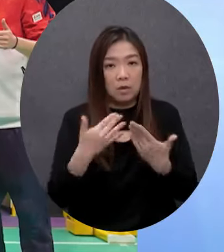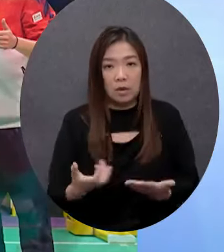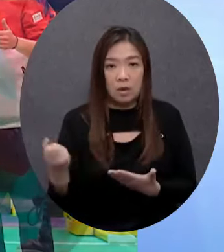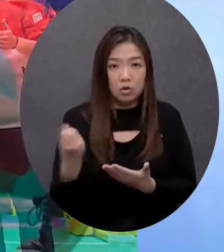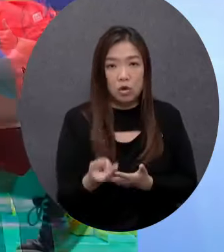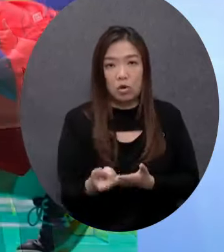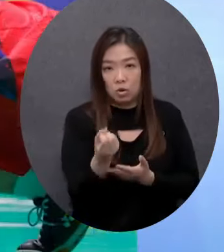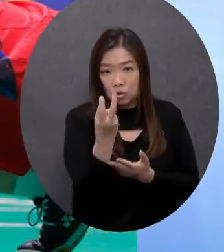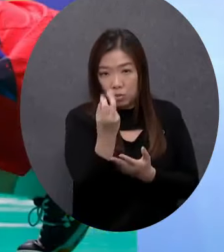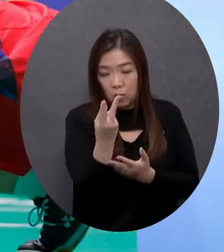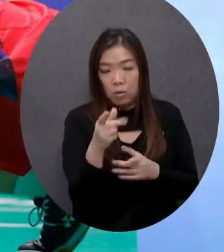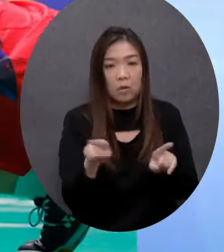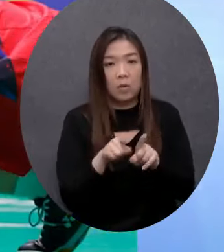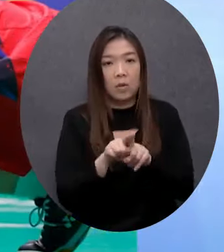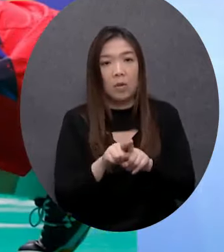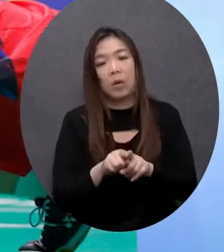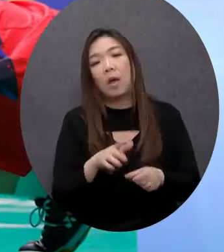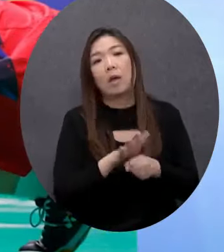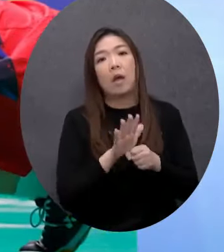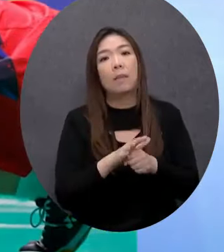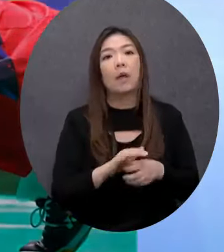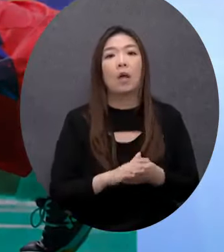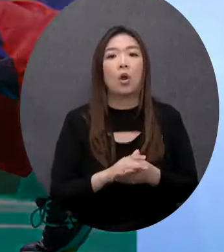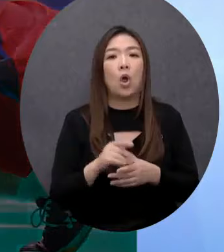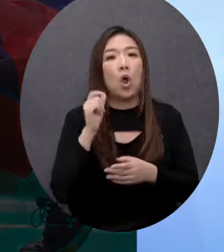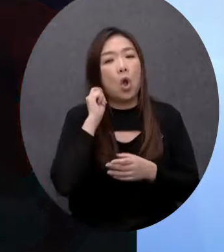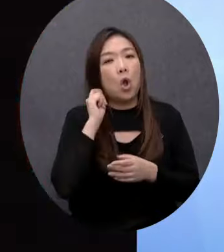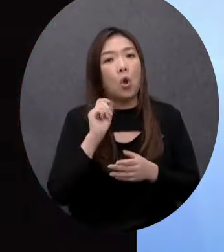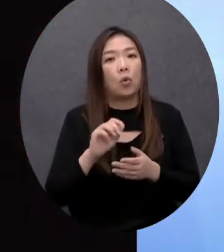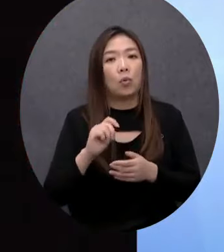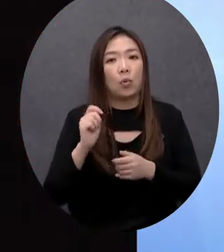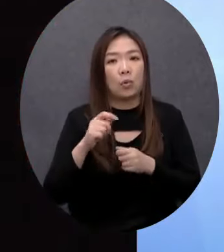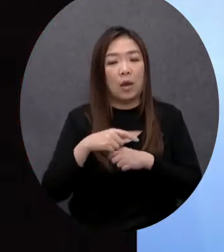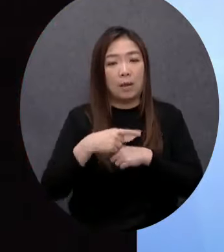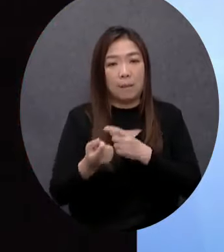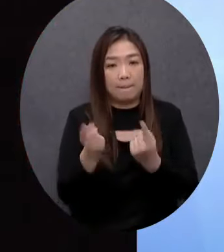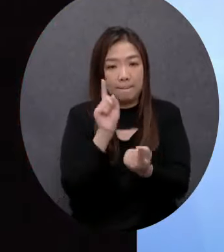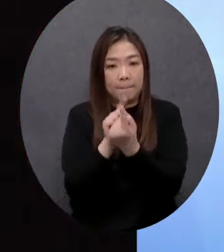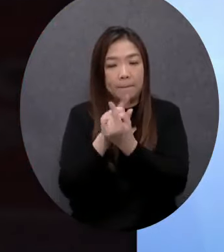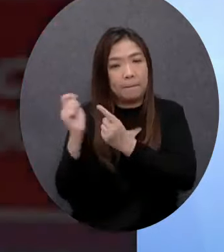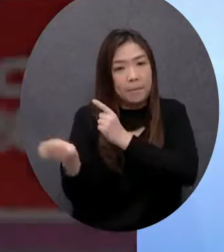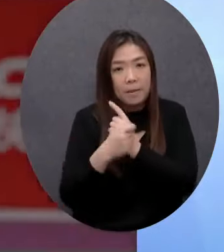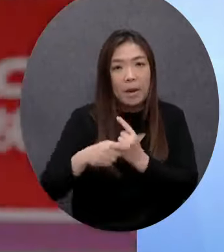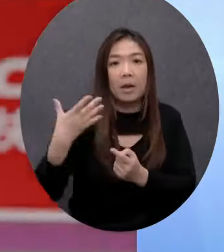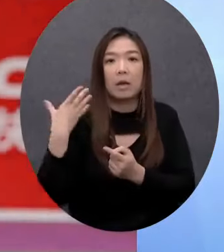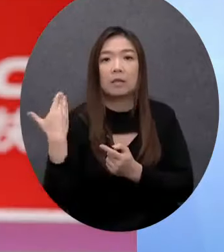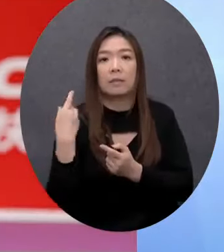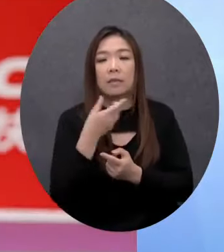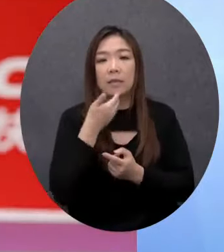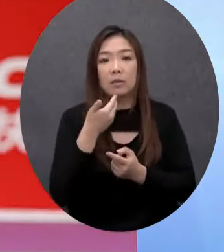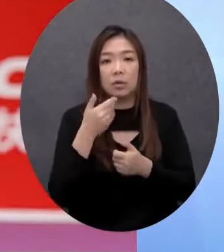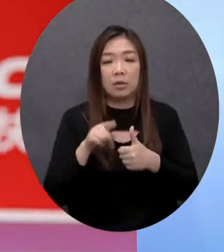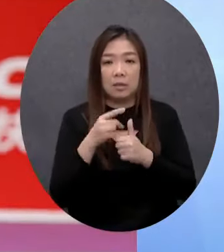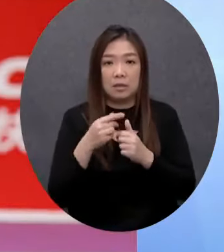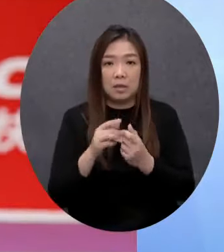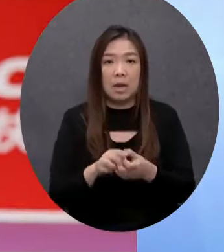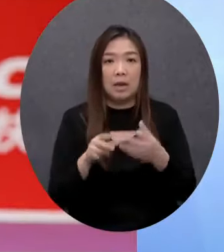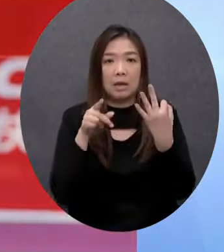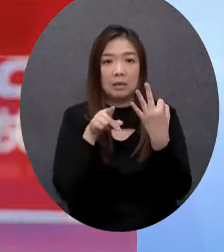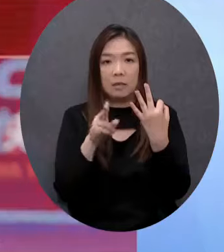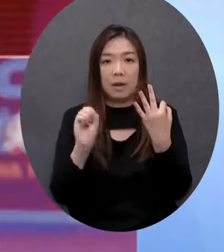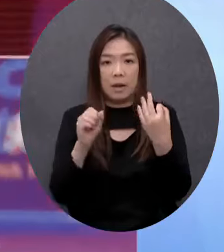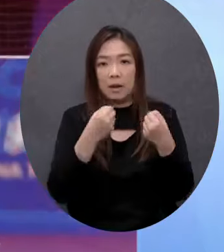优杯。有东京奥运女单冠军陈雨菲坐镇的女子队，寻日朝早先以场数3-0击